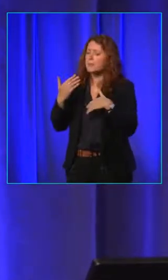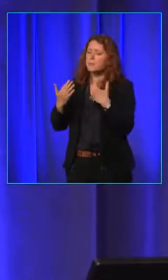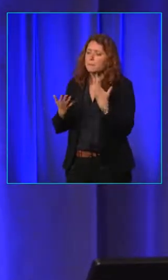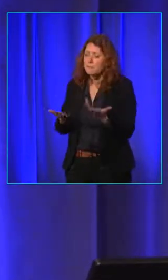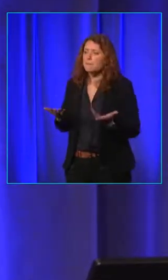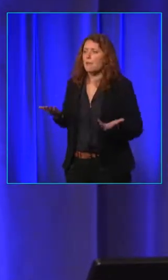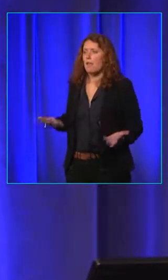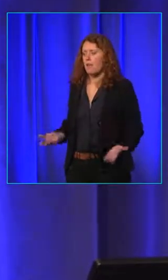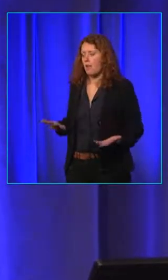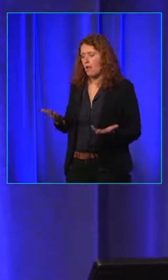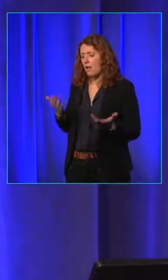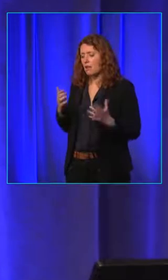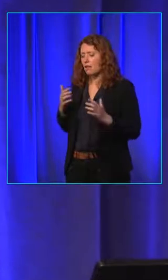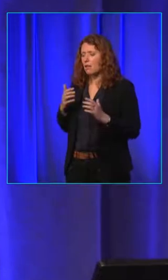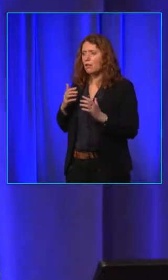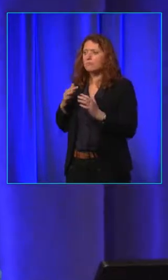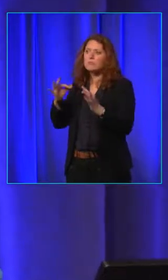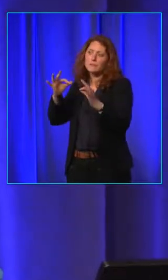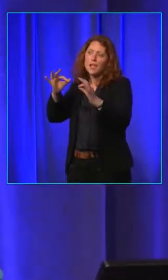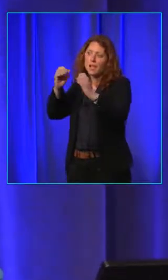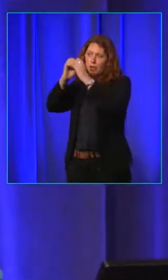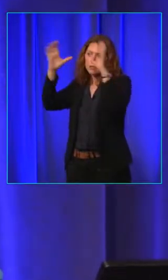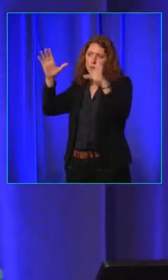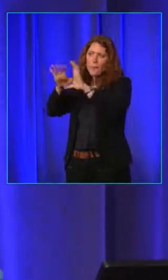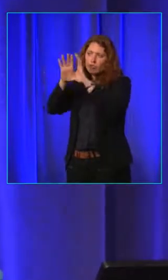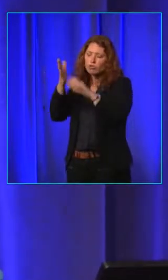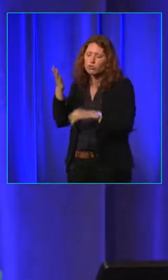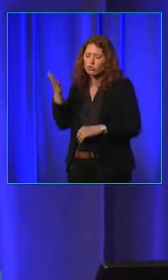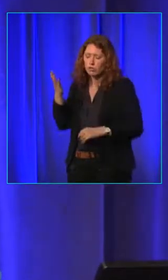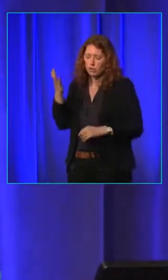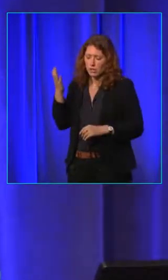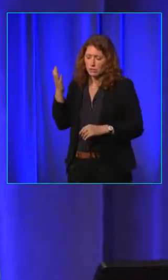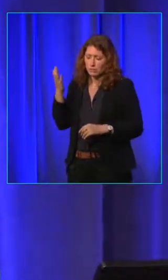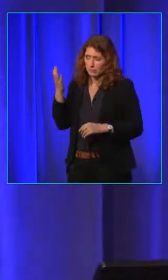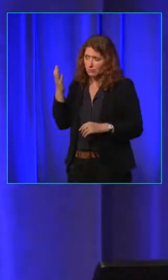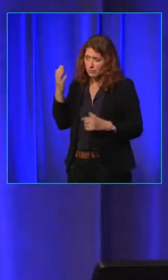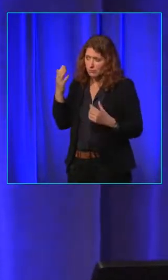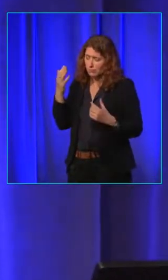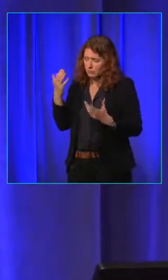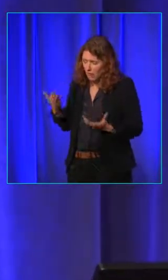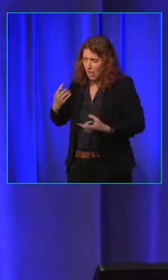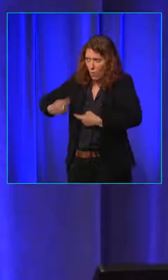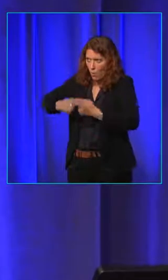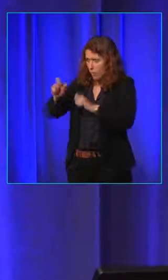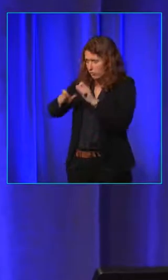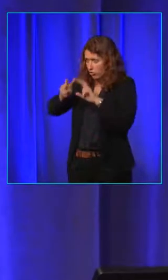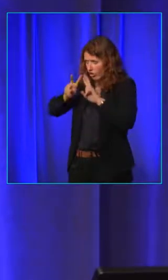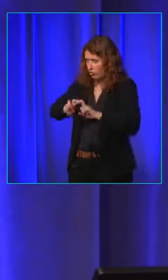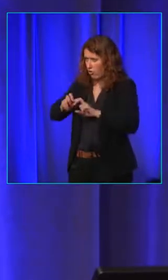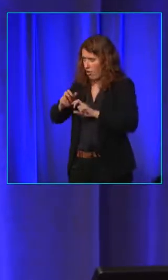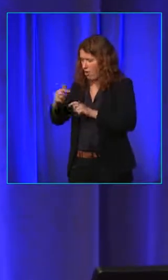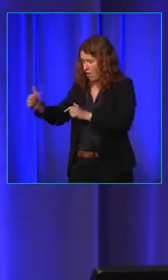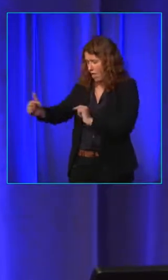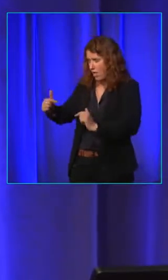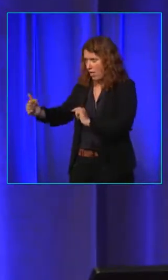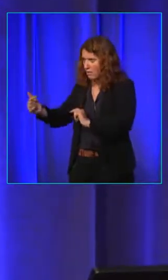Actuellement, au niveau de l'imagerie, il y a beaucoup de débats sur le lieu où se situe cette inhibition.